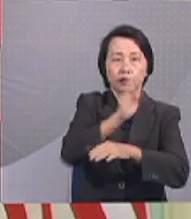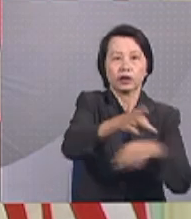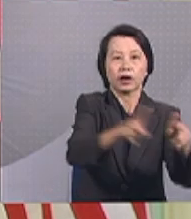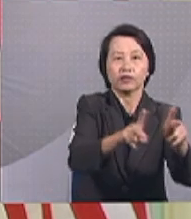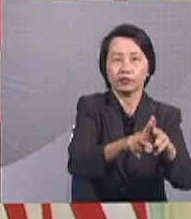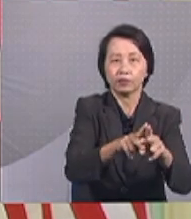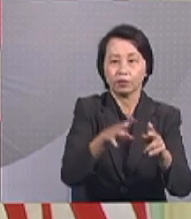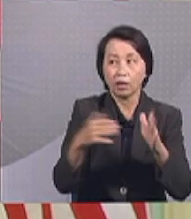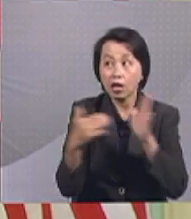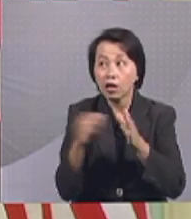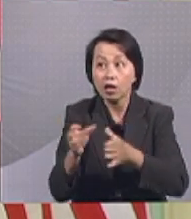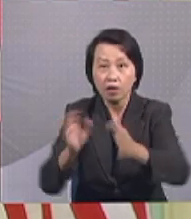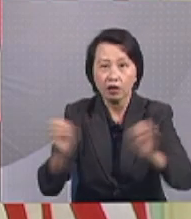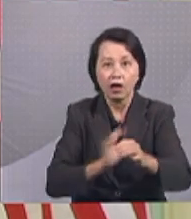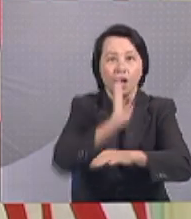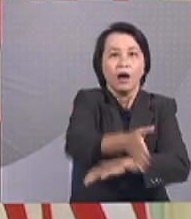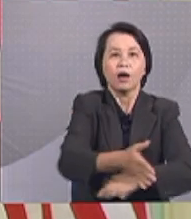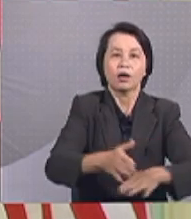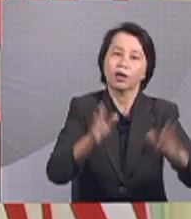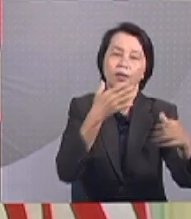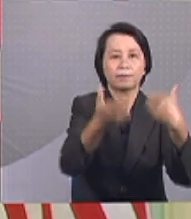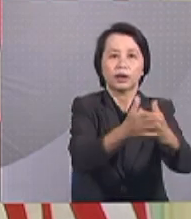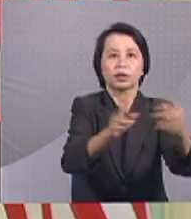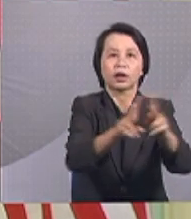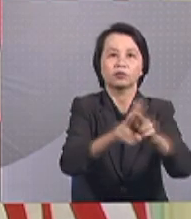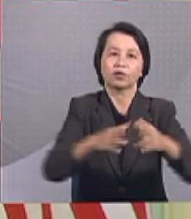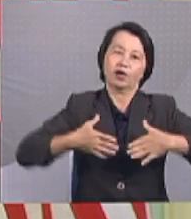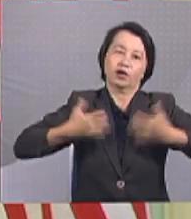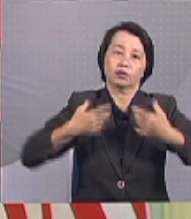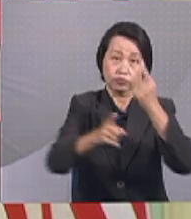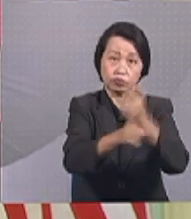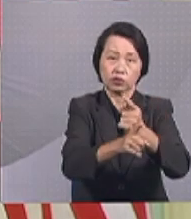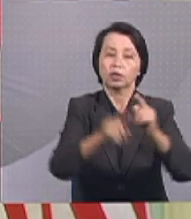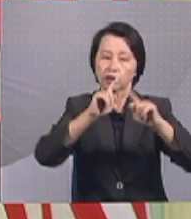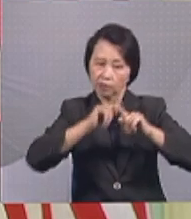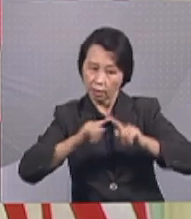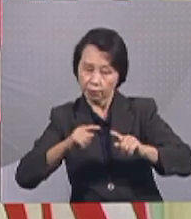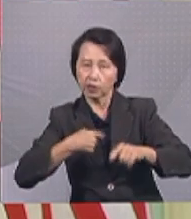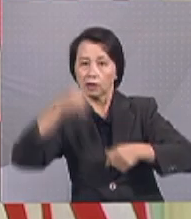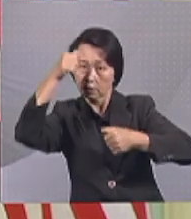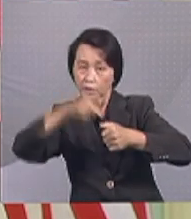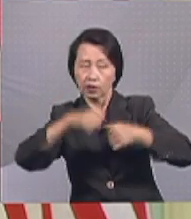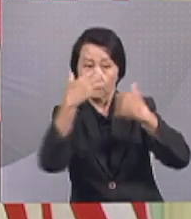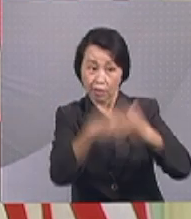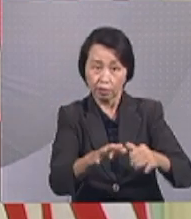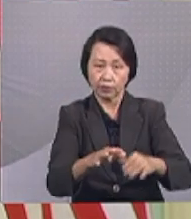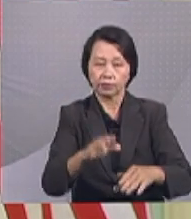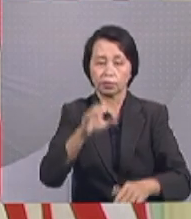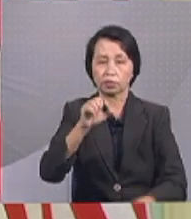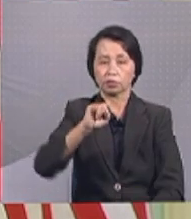dia orang. Dah terlepas balik kampung. Tetapi, saya ingin ingatkan, lepas di